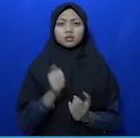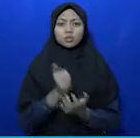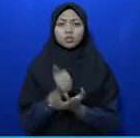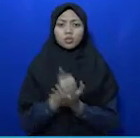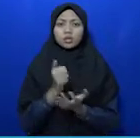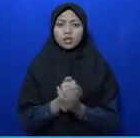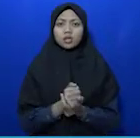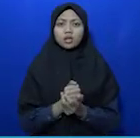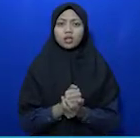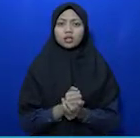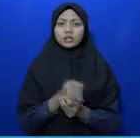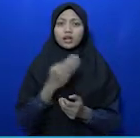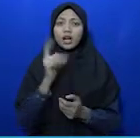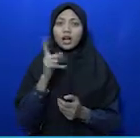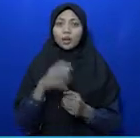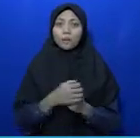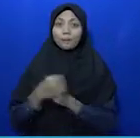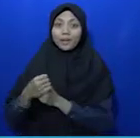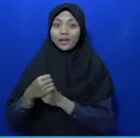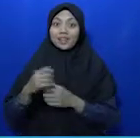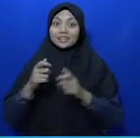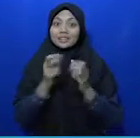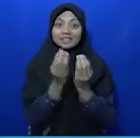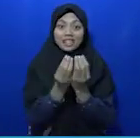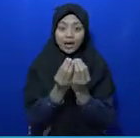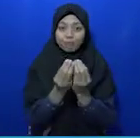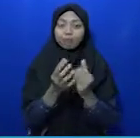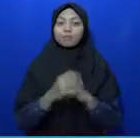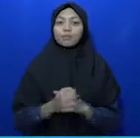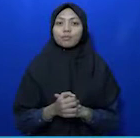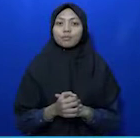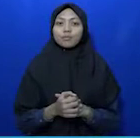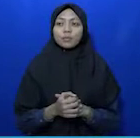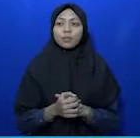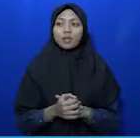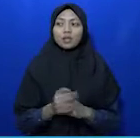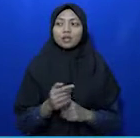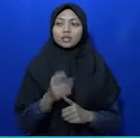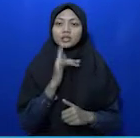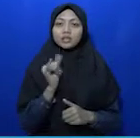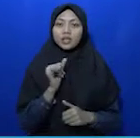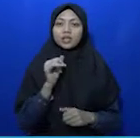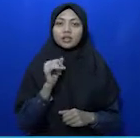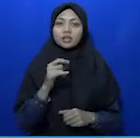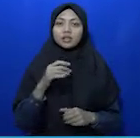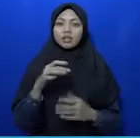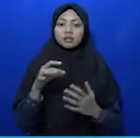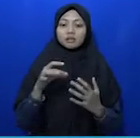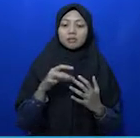mayoritas memegang saham, maka dalam setiap rapat pegang saham itu dia bisa memutuskan tadi,